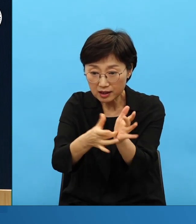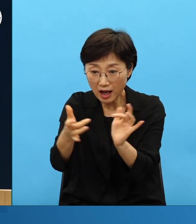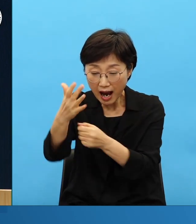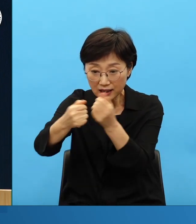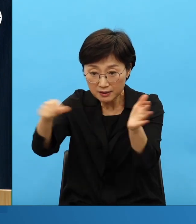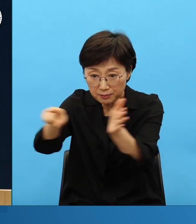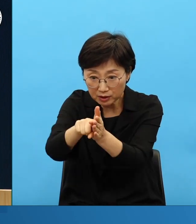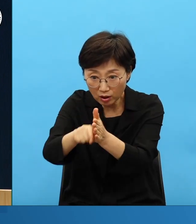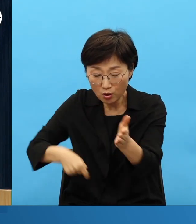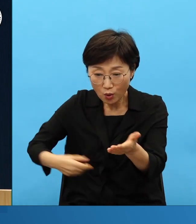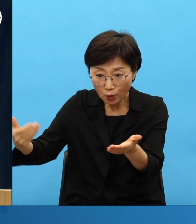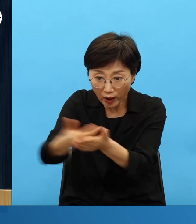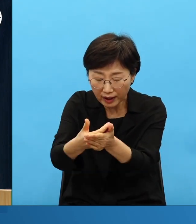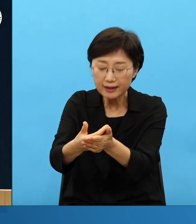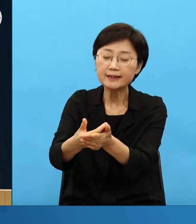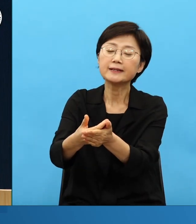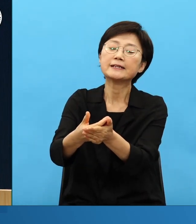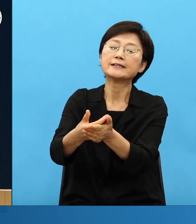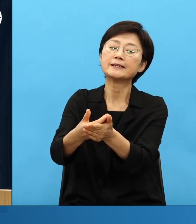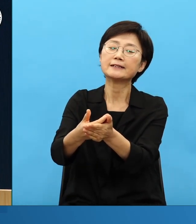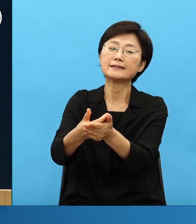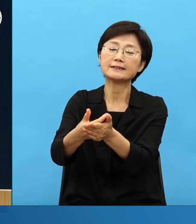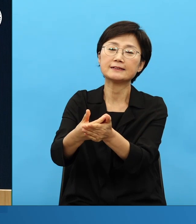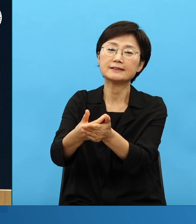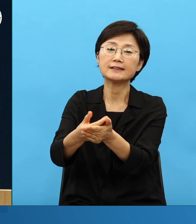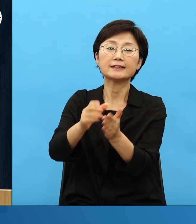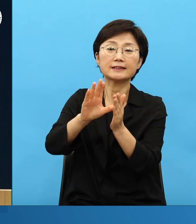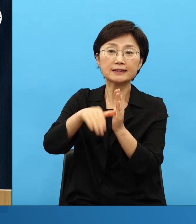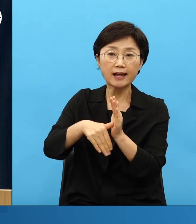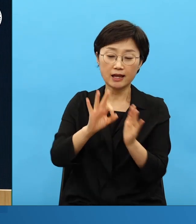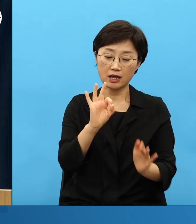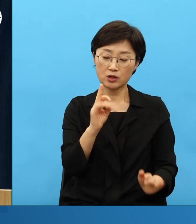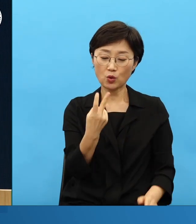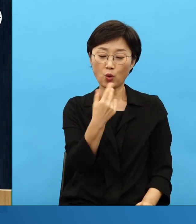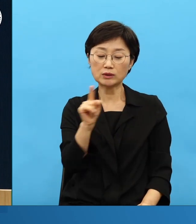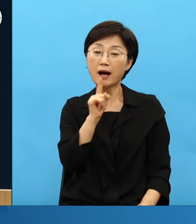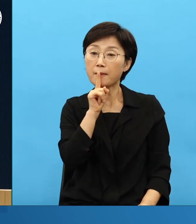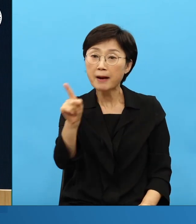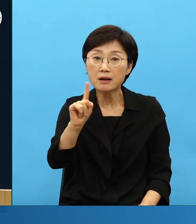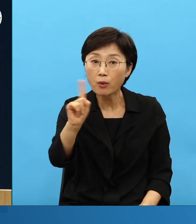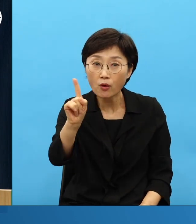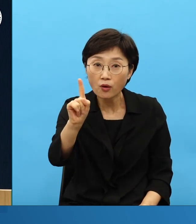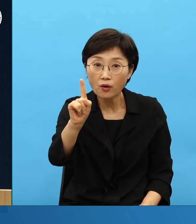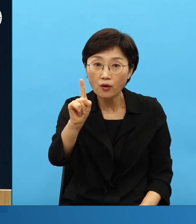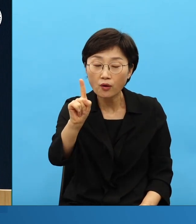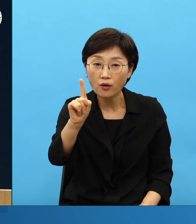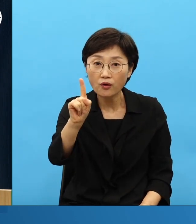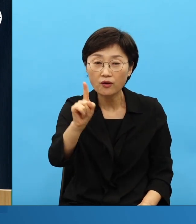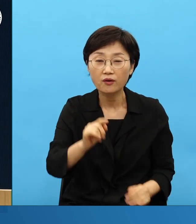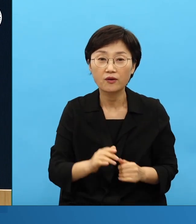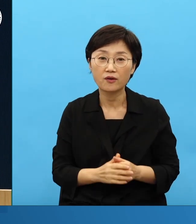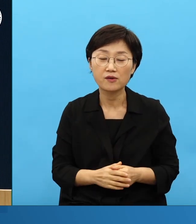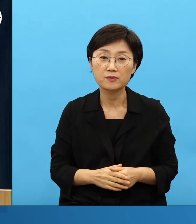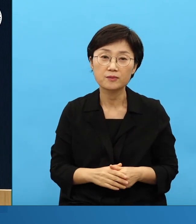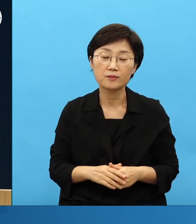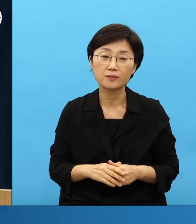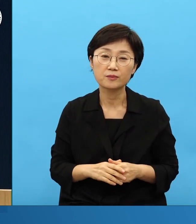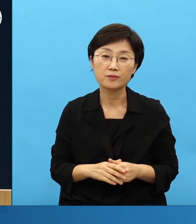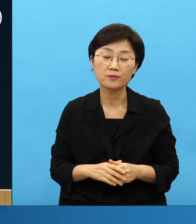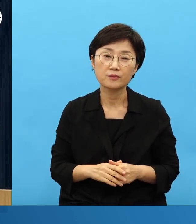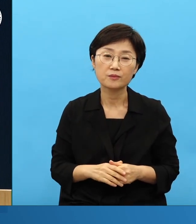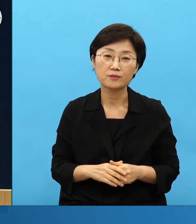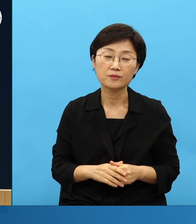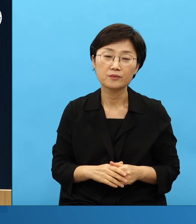comes back to the Lord. 그때 요나의 말, 그게 이스라엘의 말입니다. 요나가 뭐라고 했습니까? And at that time, what does Jonah say? And that is representative of the Jewish